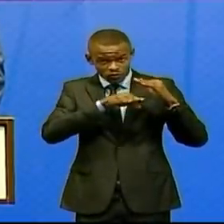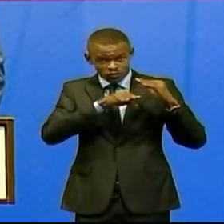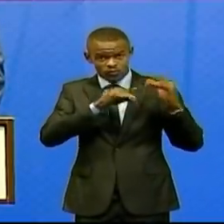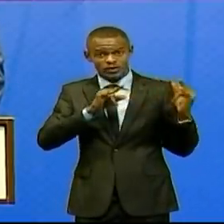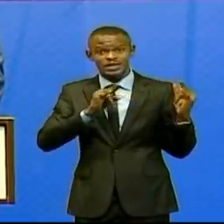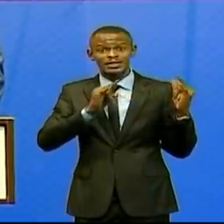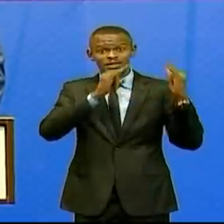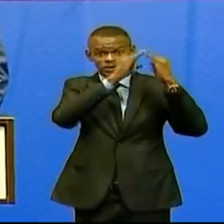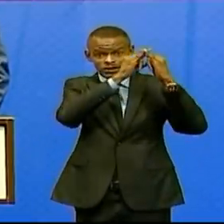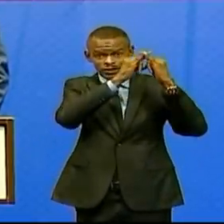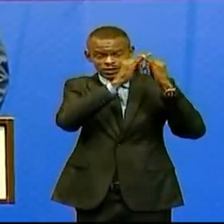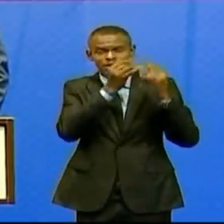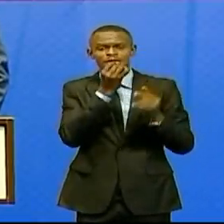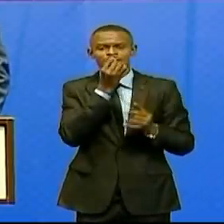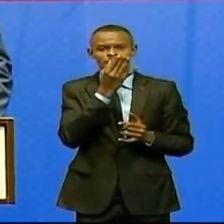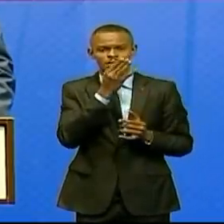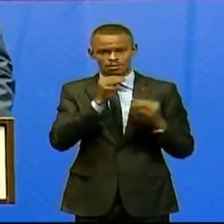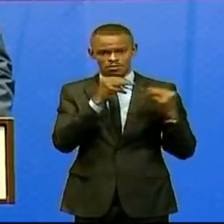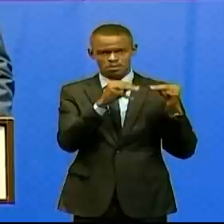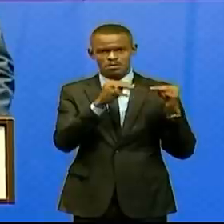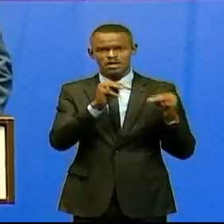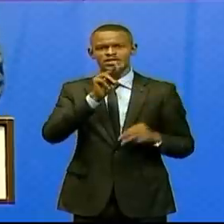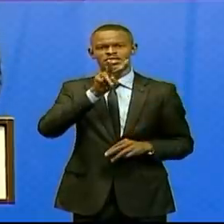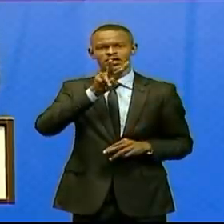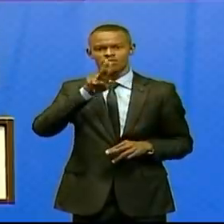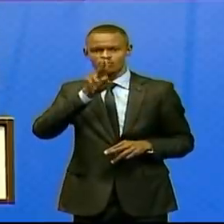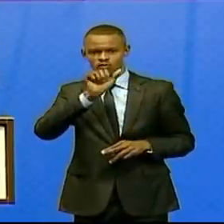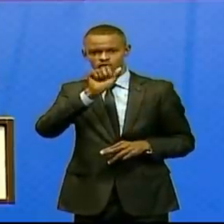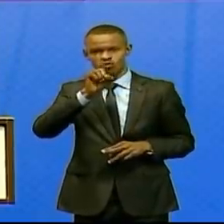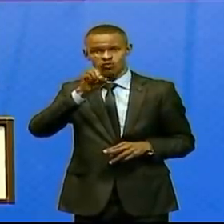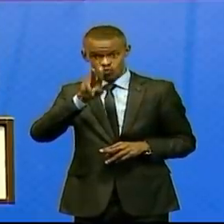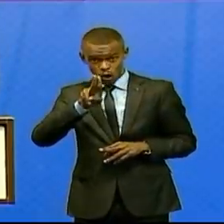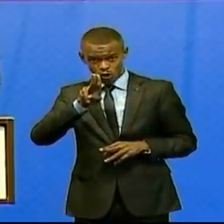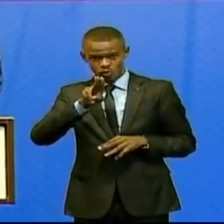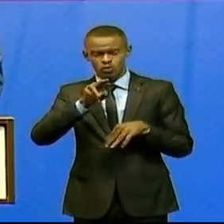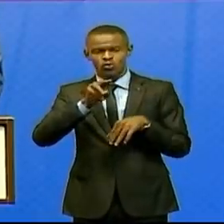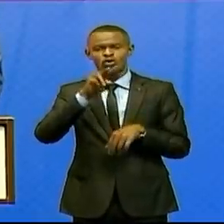Matadi au Congo central. Ce travail devrait aussi